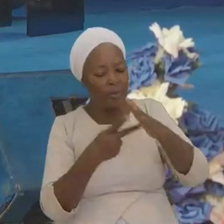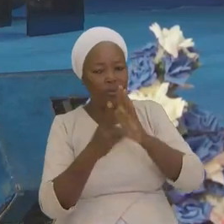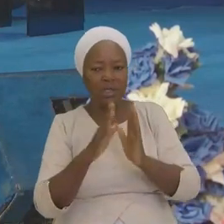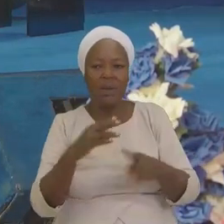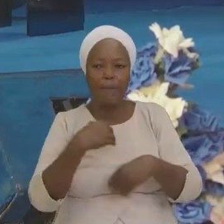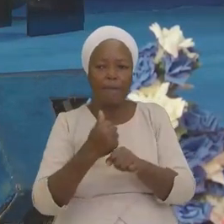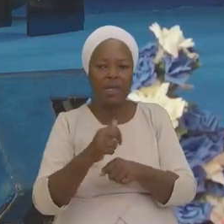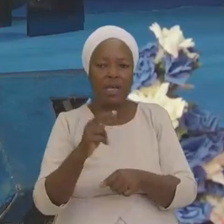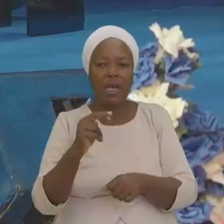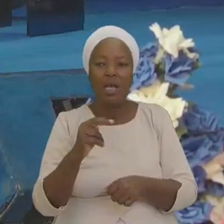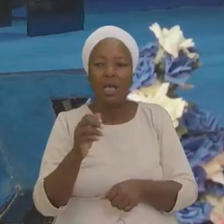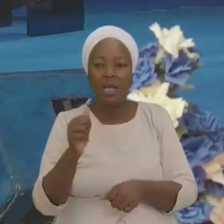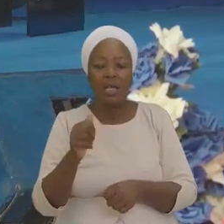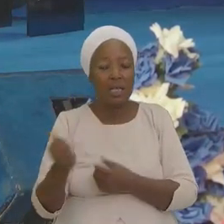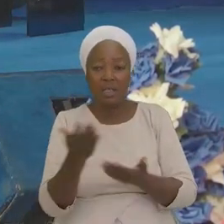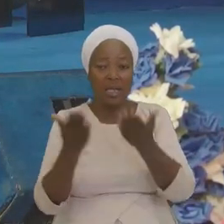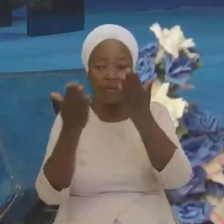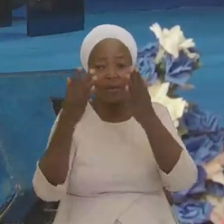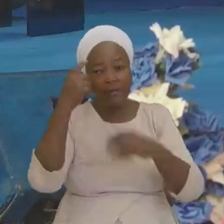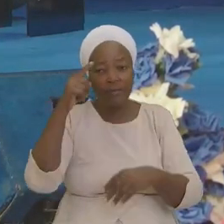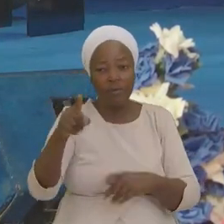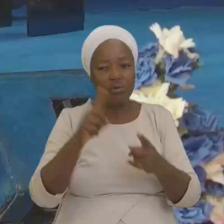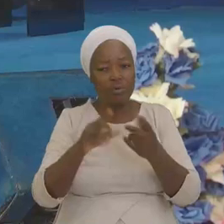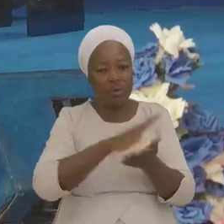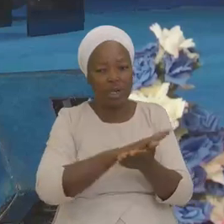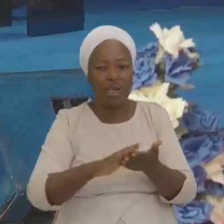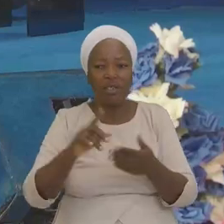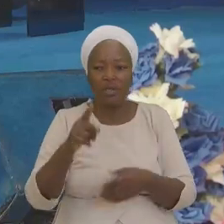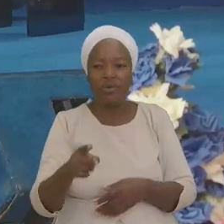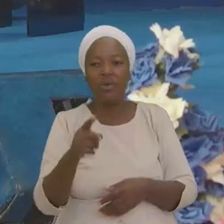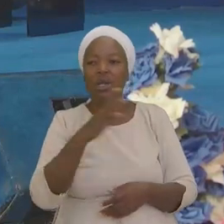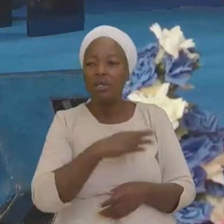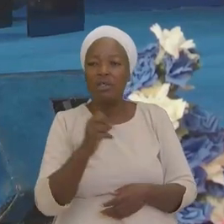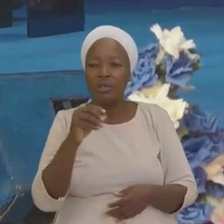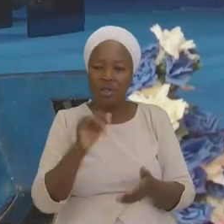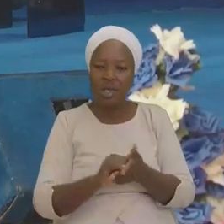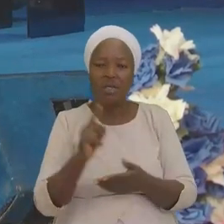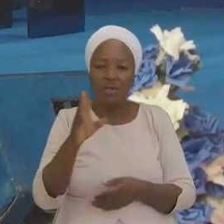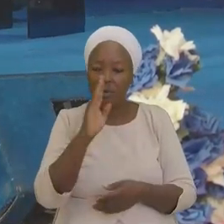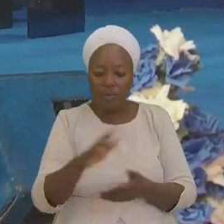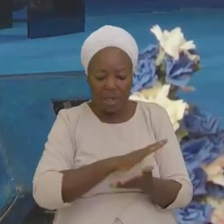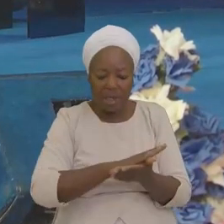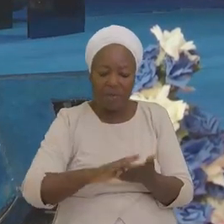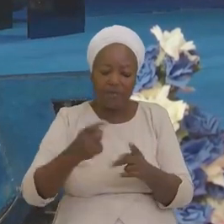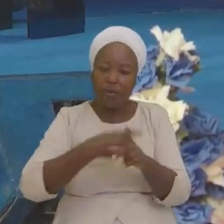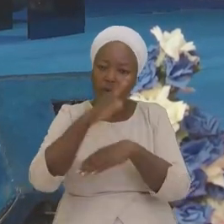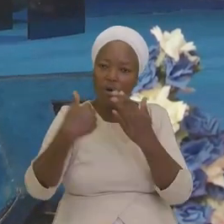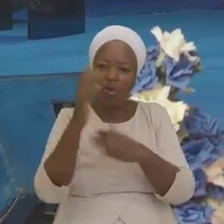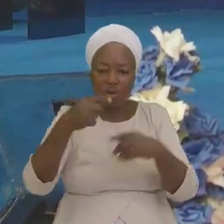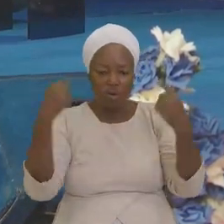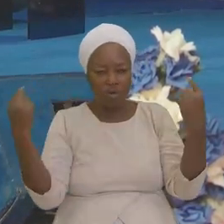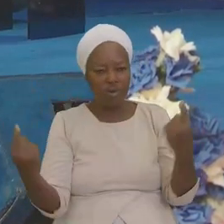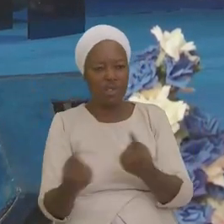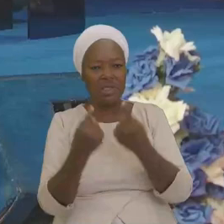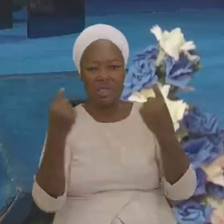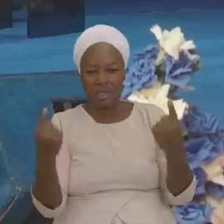le sacrificateur, car en ce jour, on fera l'expiation pour vous,